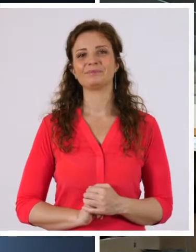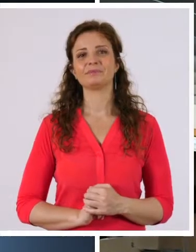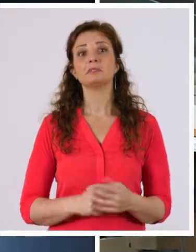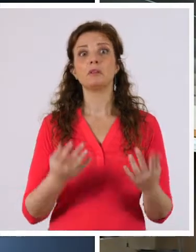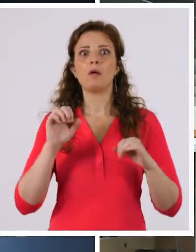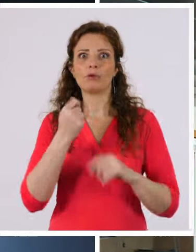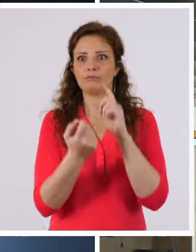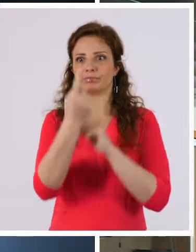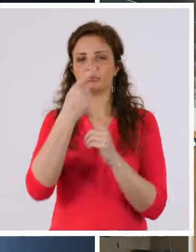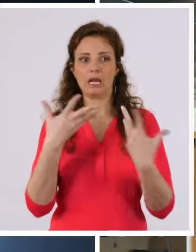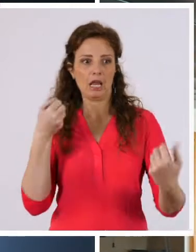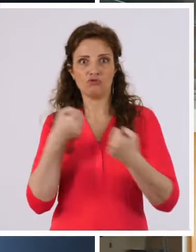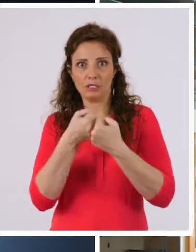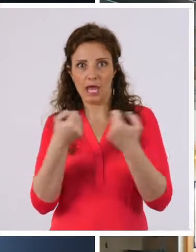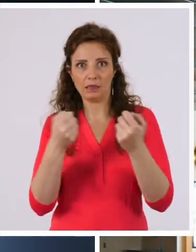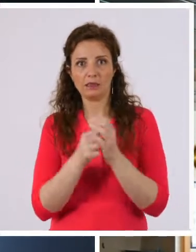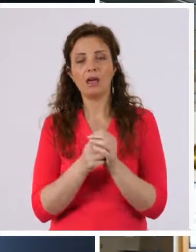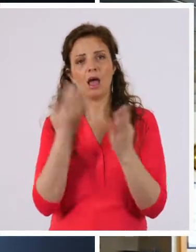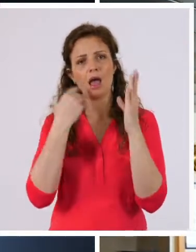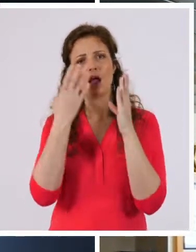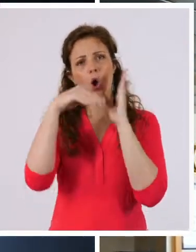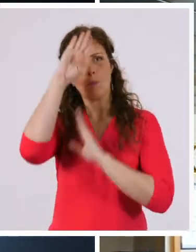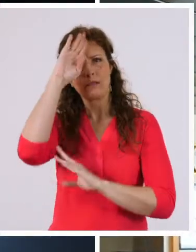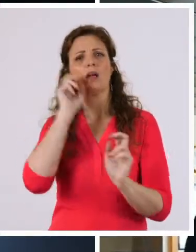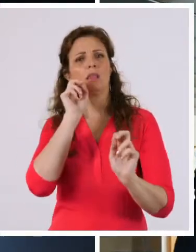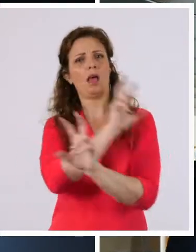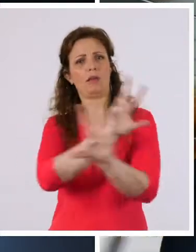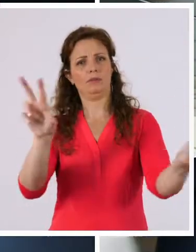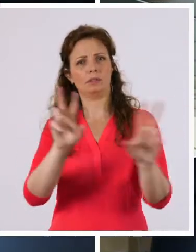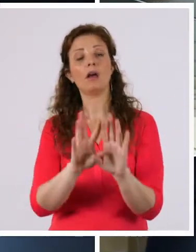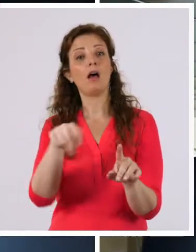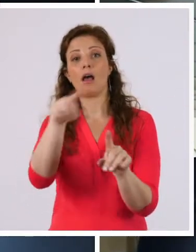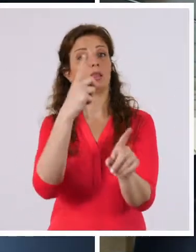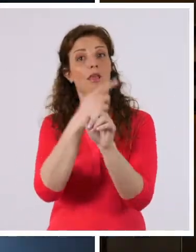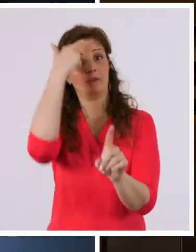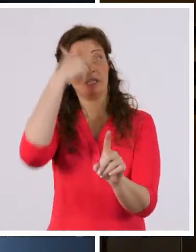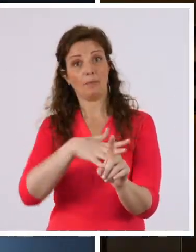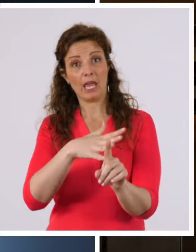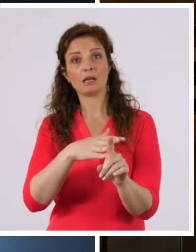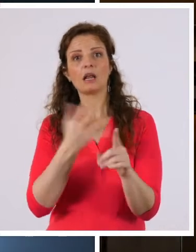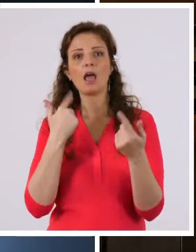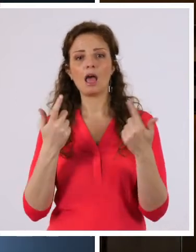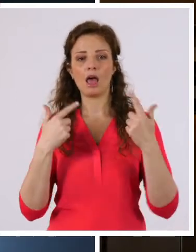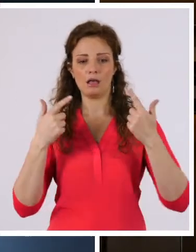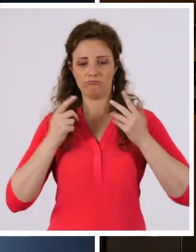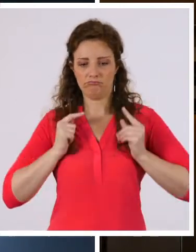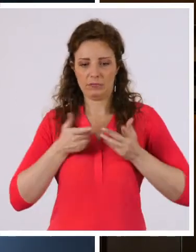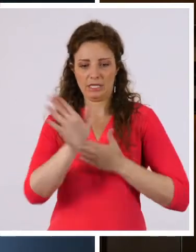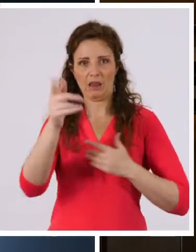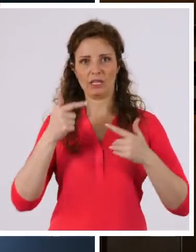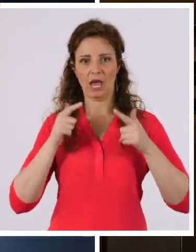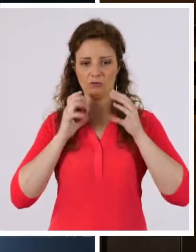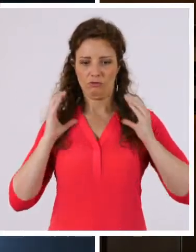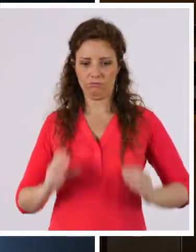Se a seguito di un incidente foste allertati dal comandante, è necessario che conosciate l'ubicazione delle dotazioni di